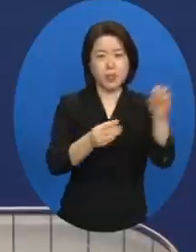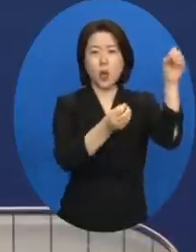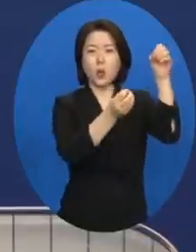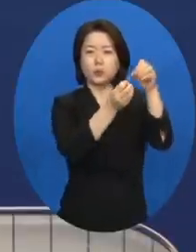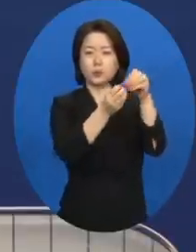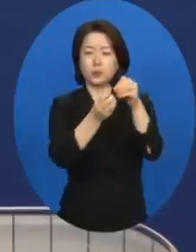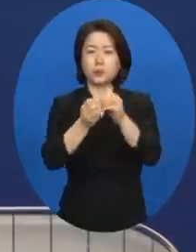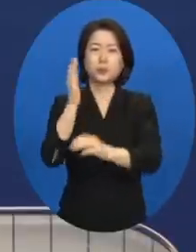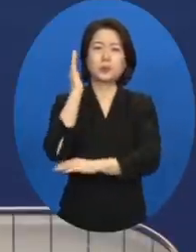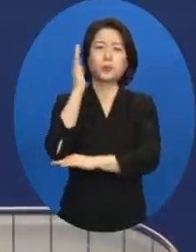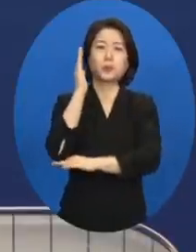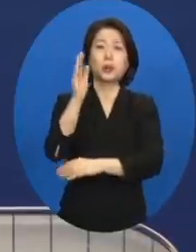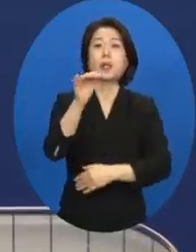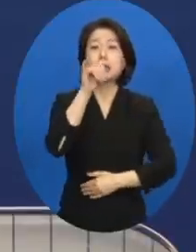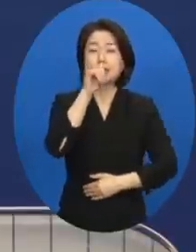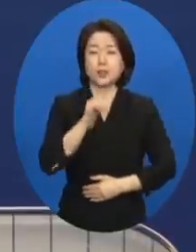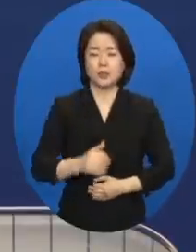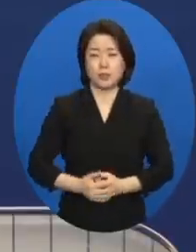있었어요.